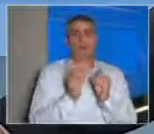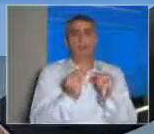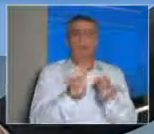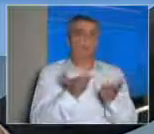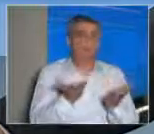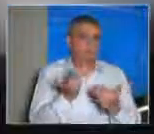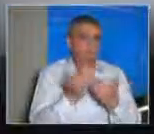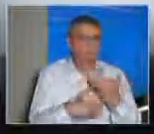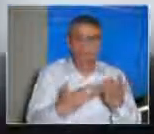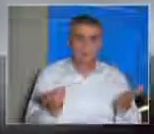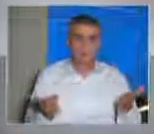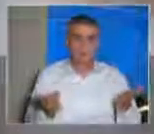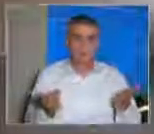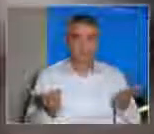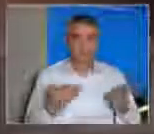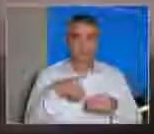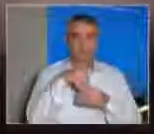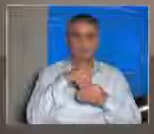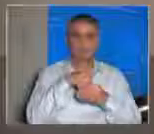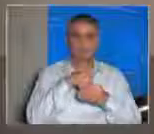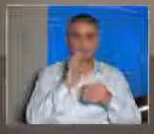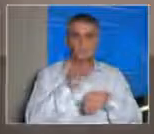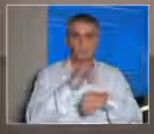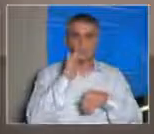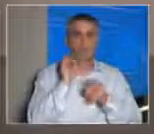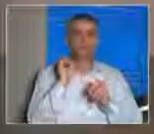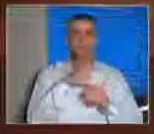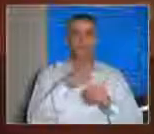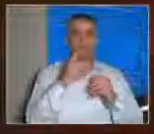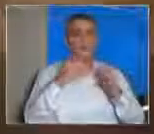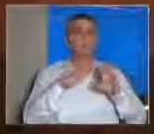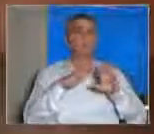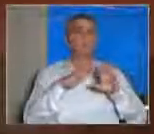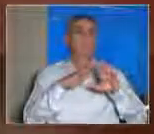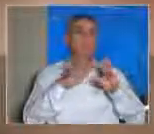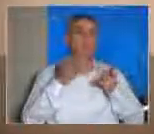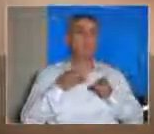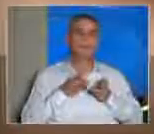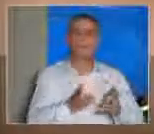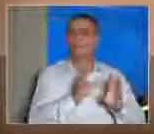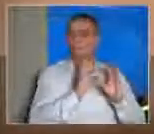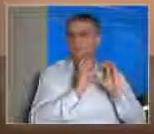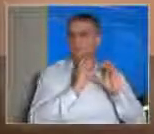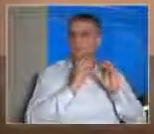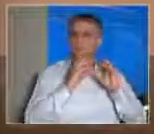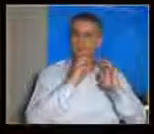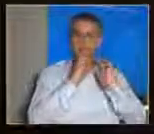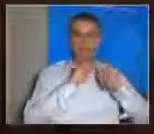הזה, בסופו של דבר שתוכן כזה רגיש שמגיע בפלטפורמה אחרת,